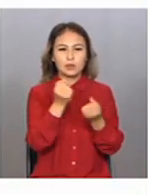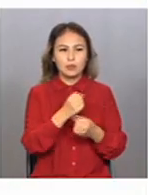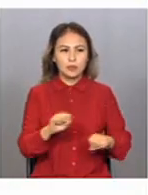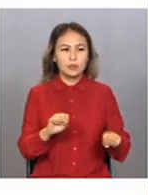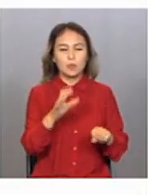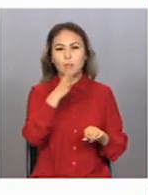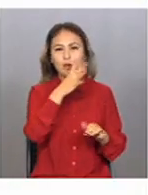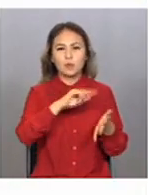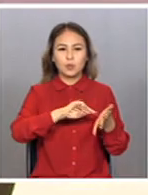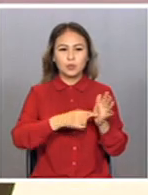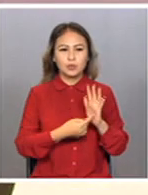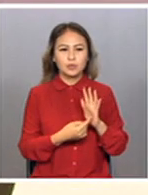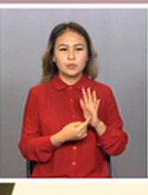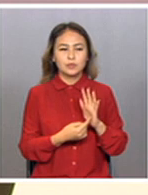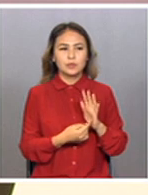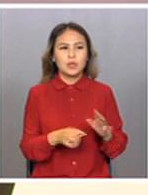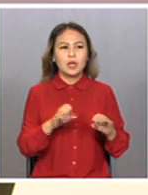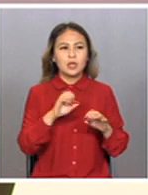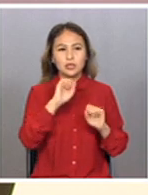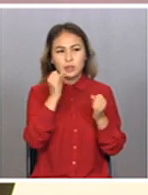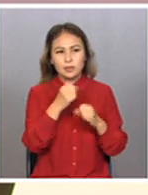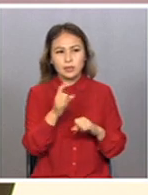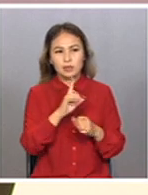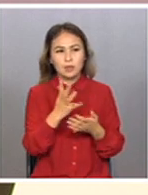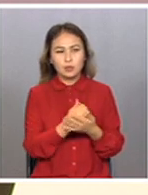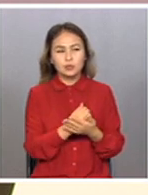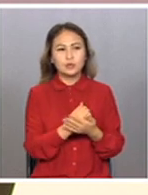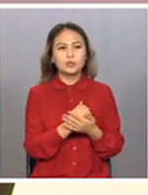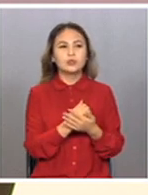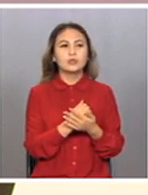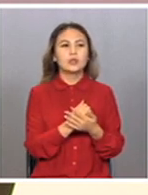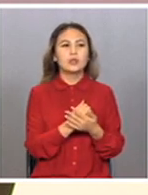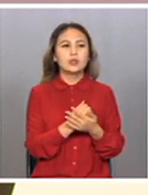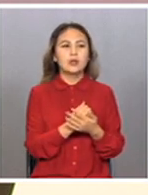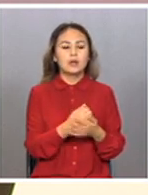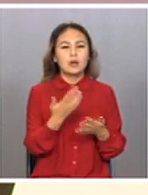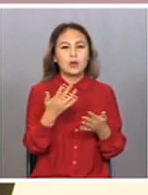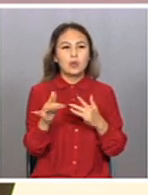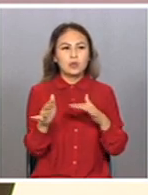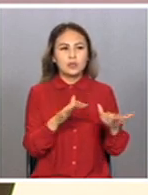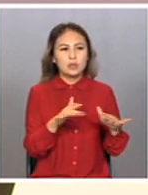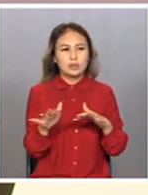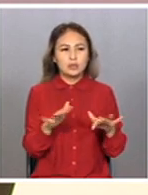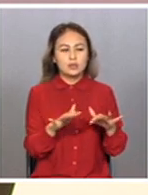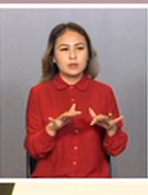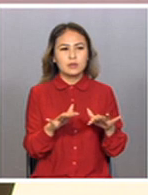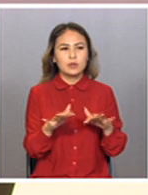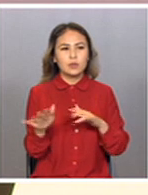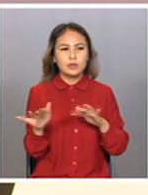уақытқа көбейтеміз. Жылдамдықты табу формуласын есімізге түсірейік. Жылдамдықты табу